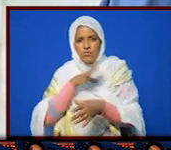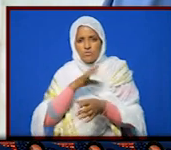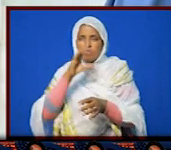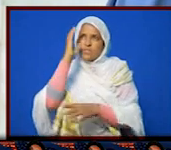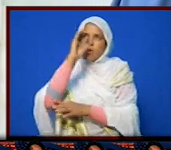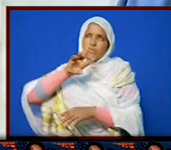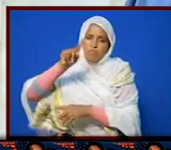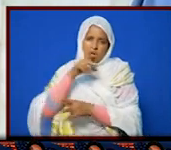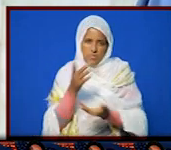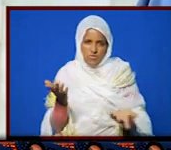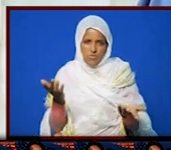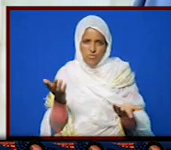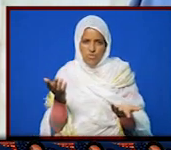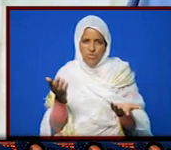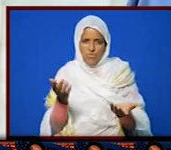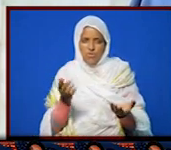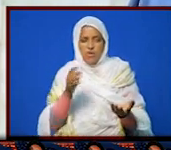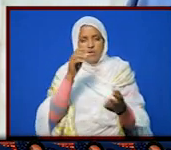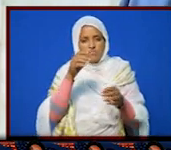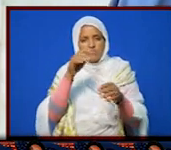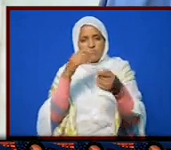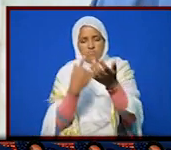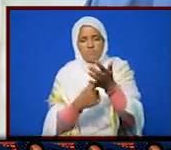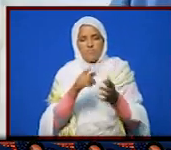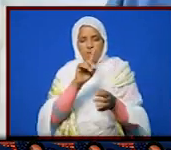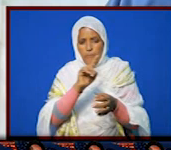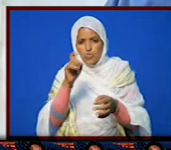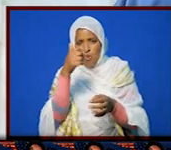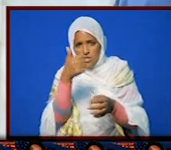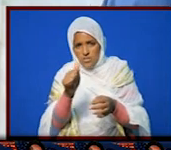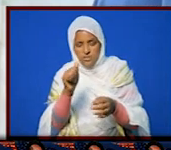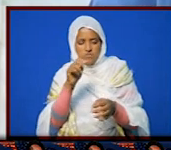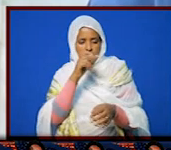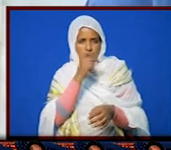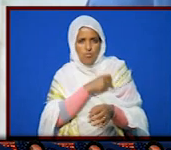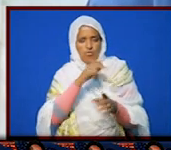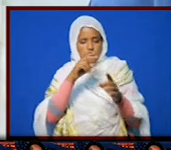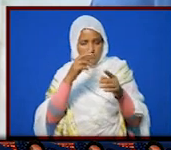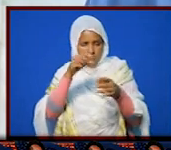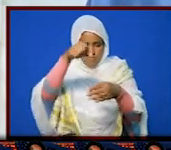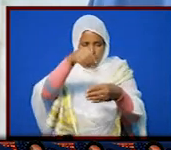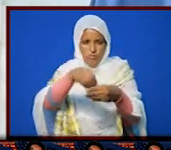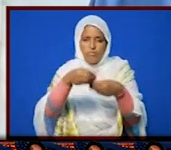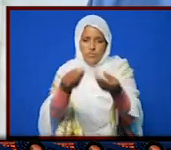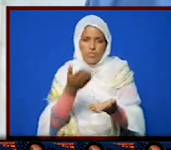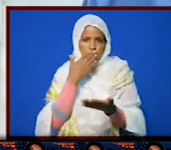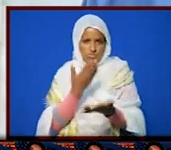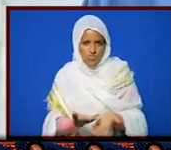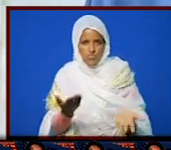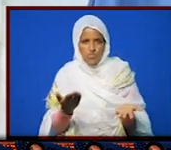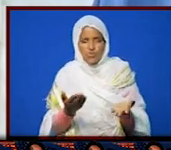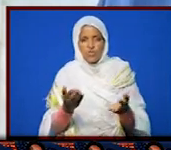ከክብር እንዳይወጣ ክርስቶስን ባይሰርቀው ከክርስቶስ ክብር እንዳይወጣ አስራቱን ባይሰርቅበት ትውልዱ አስራቱን